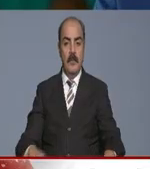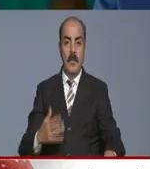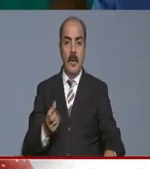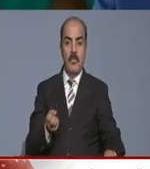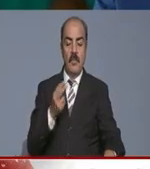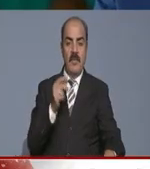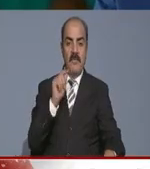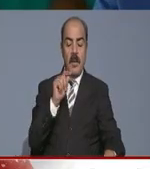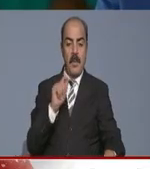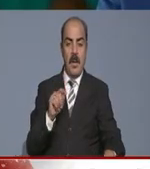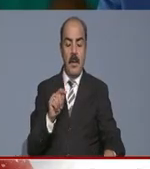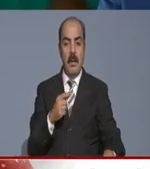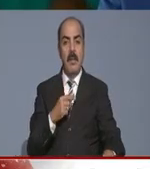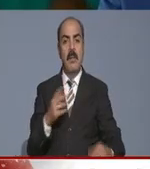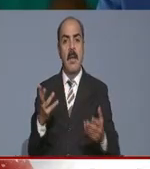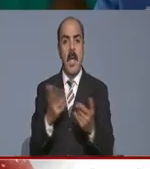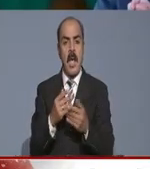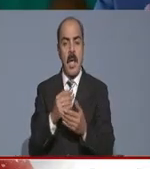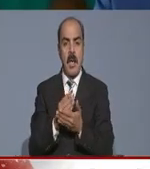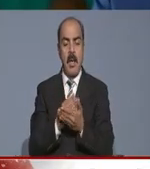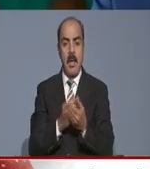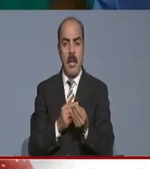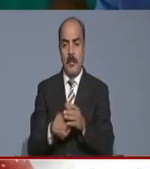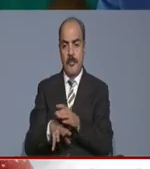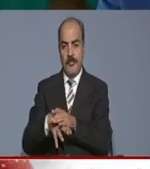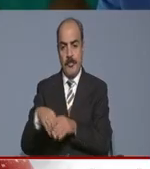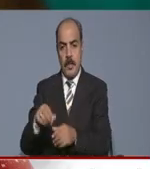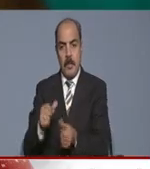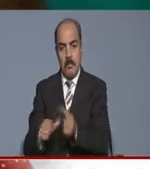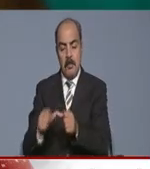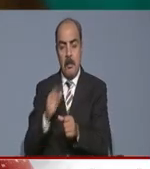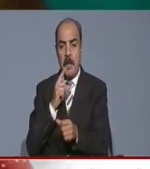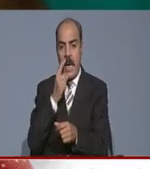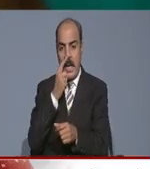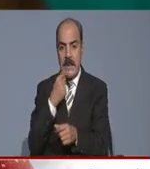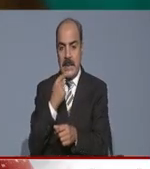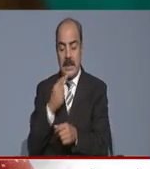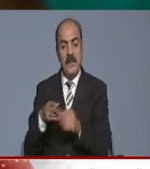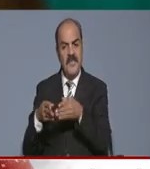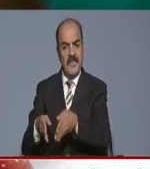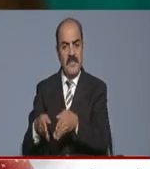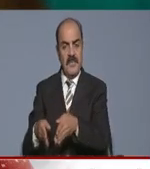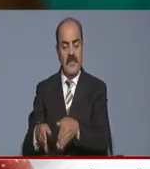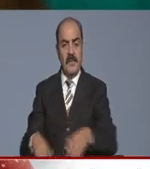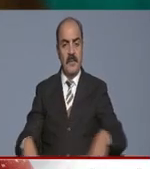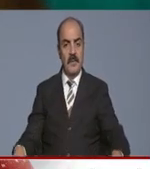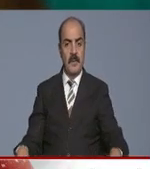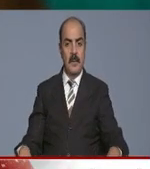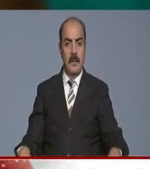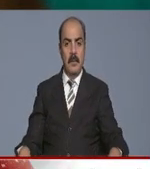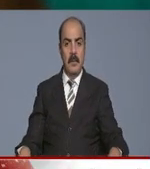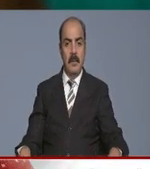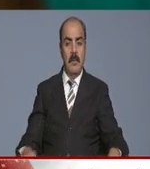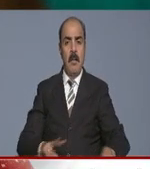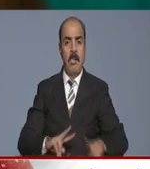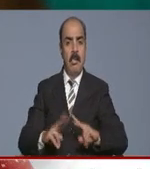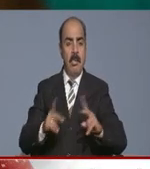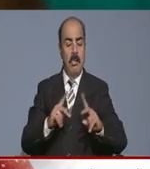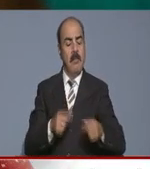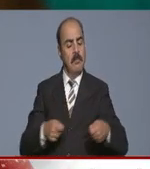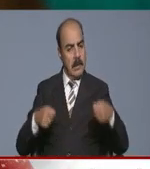75% من المنغنيز و 50% من المعادن الأخرى، كذلك